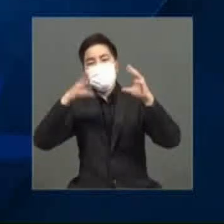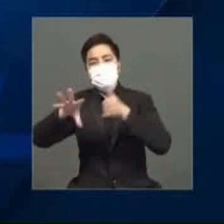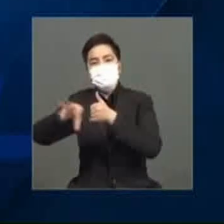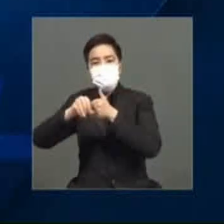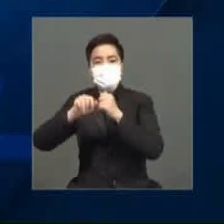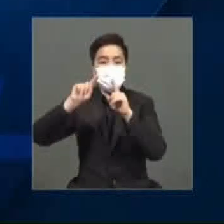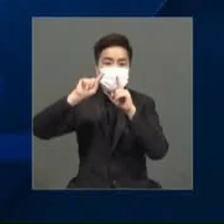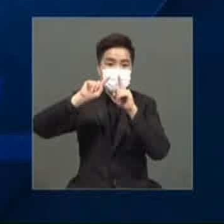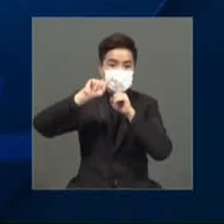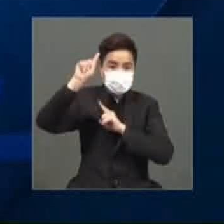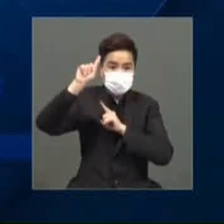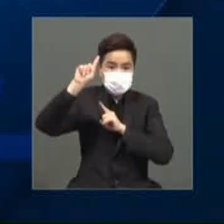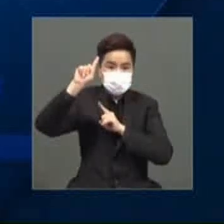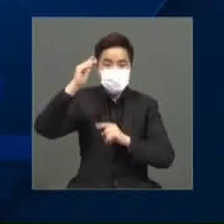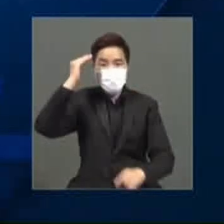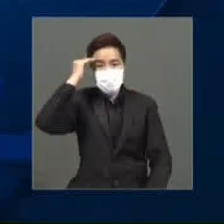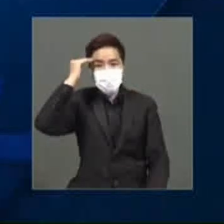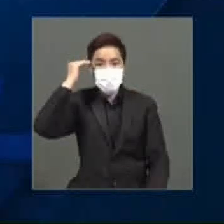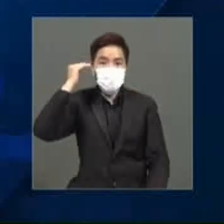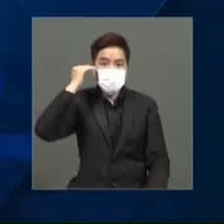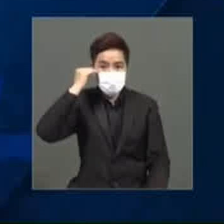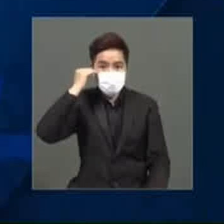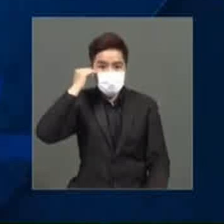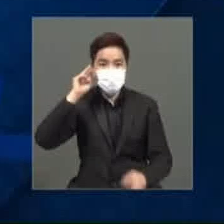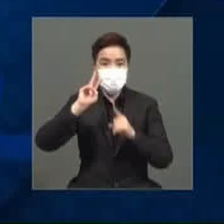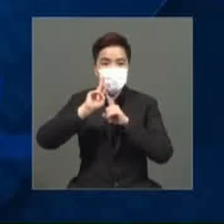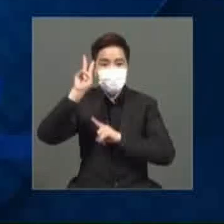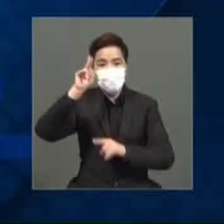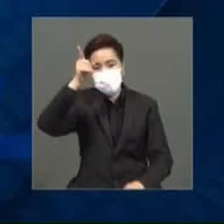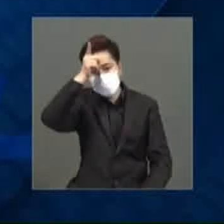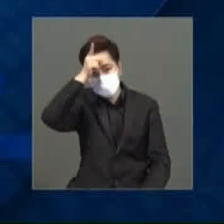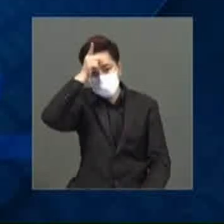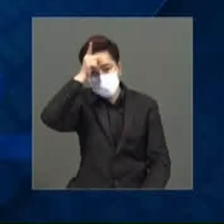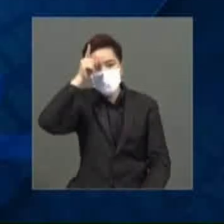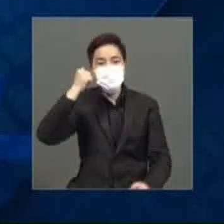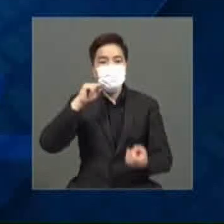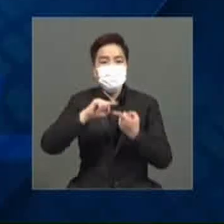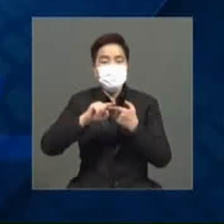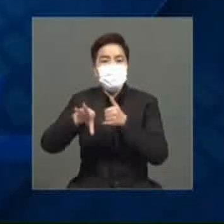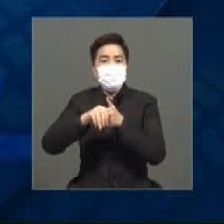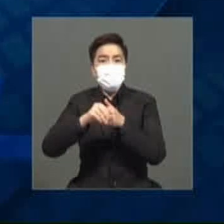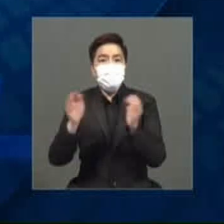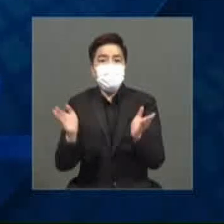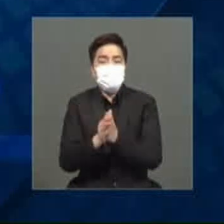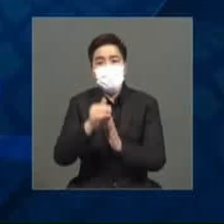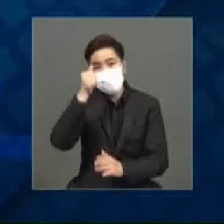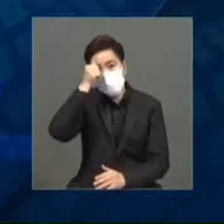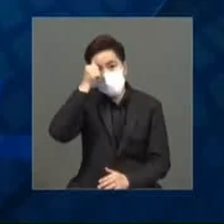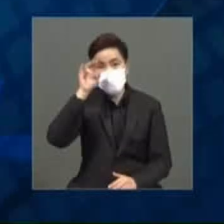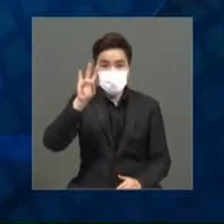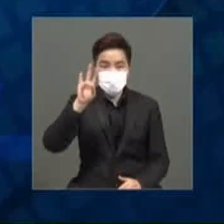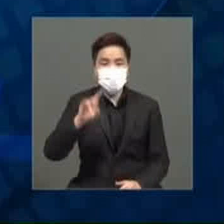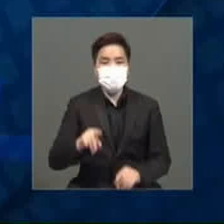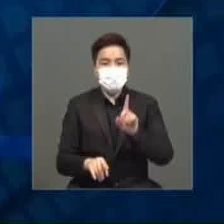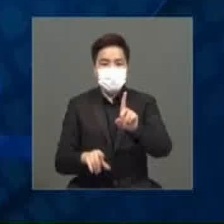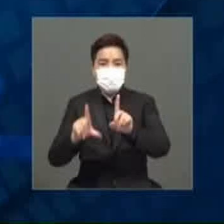วสิ ไปเที่ยวไปเที่ยว บอกรับผิดชอบสินะ เที่ยวไปเที่ยว แล้วก็ตอนป่วยแล้วเข้าคิวด้วยนะรักษาเข้าคิวด้วยนะไม่ใช่ว่าเข้าไปปุ๊บรู้แล้วมารับเข้าคิวก่